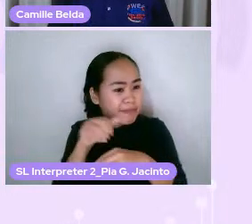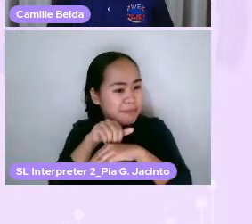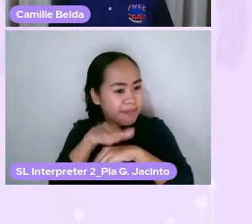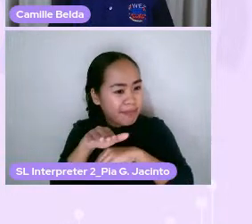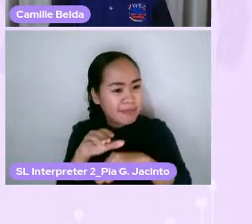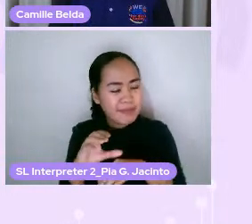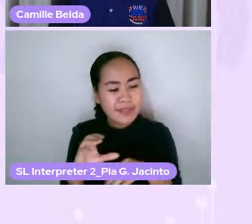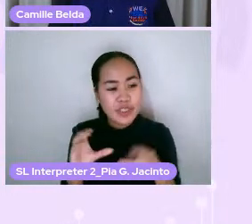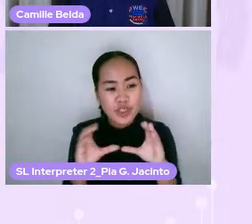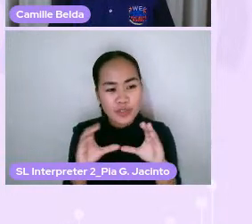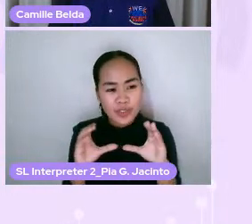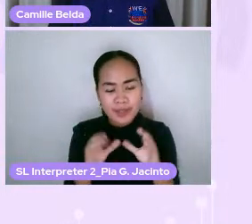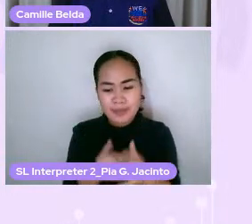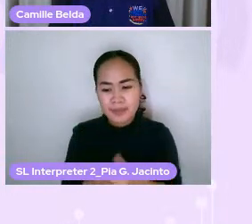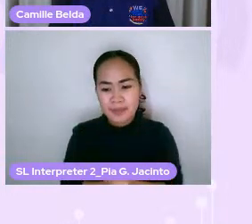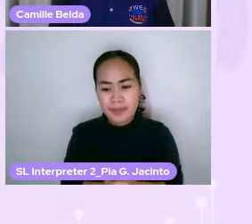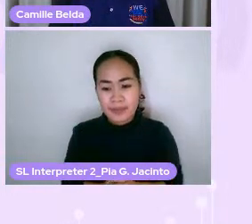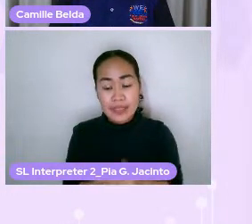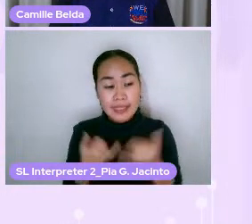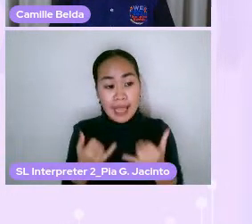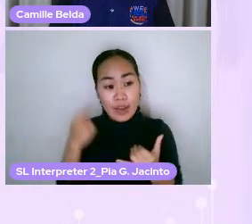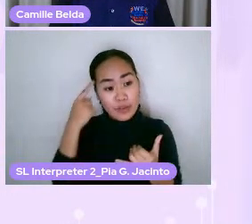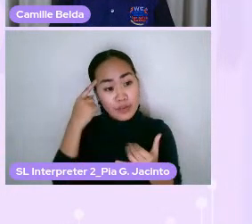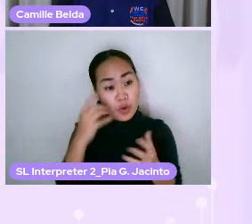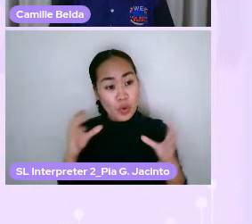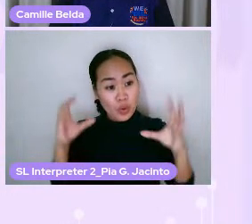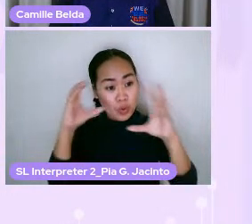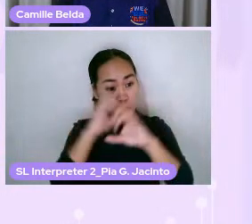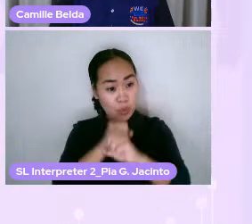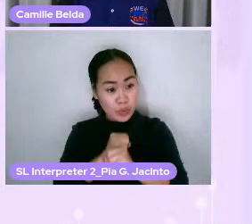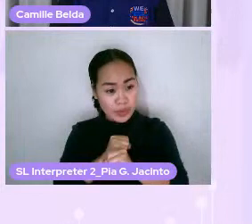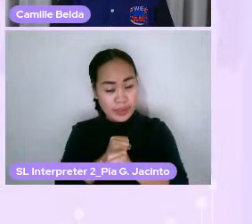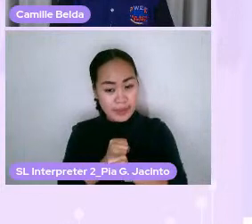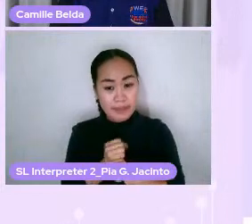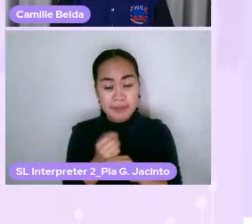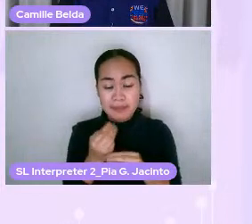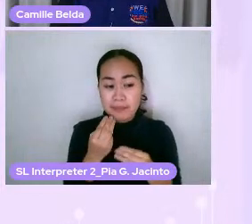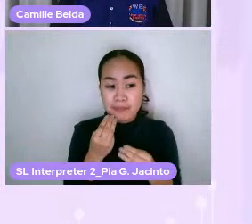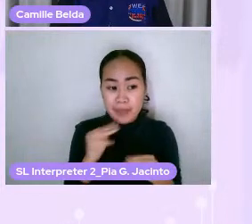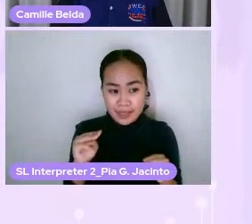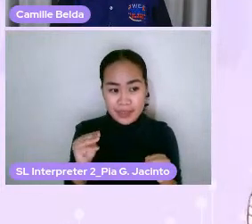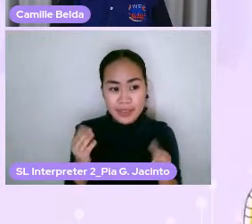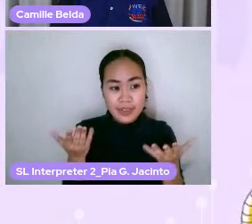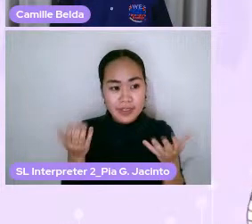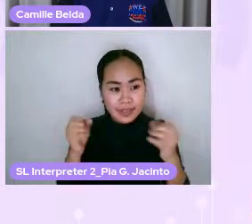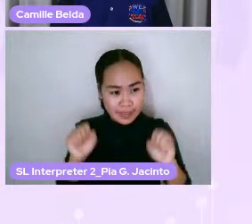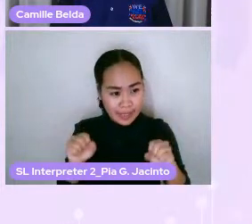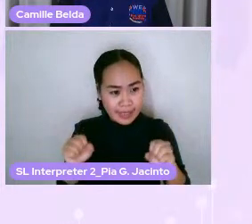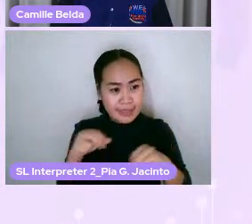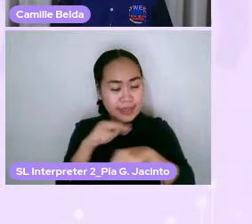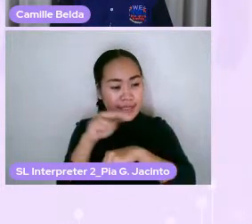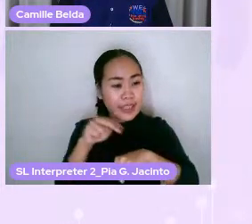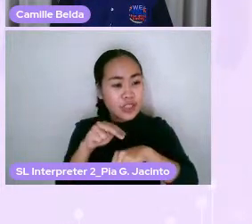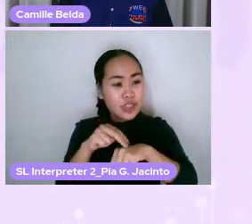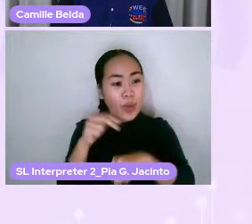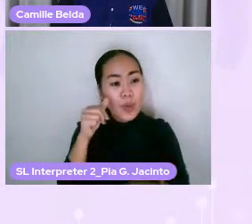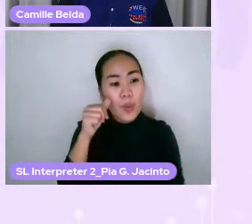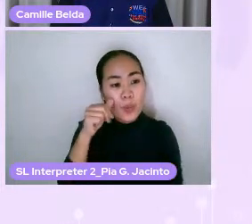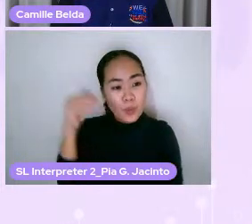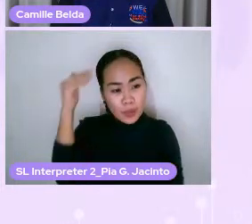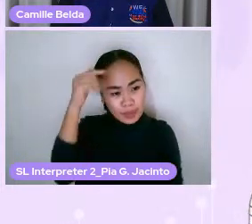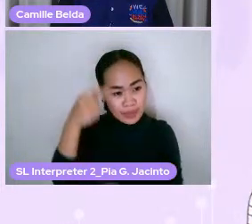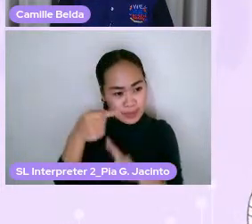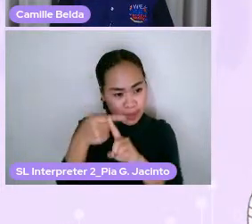Now, to formally close our event and give her message as we culminate the National Women's Month